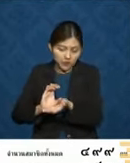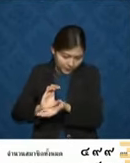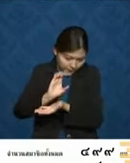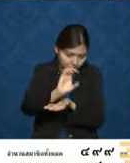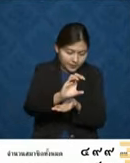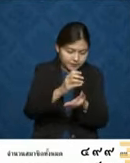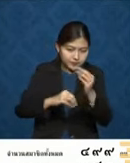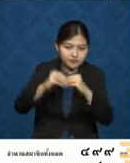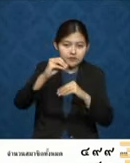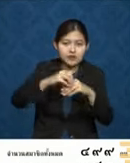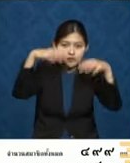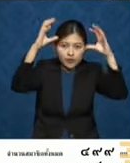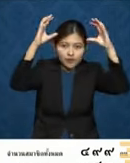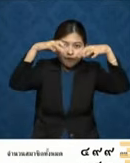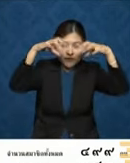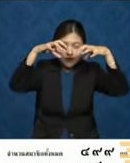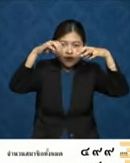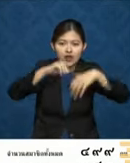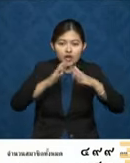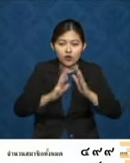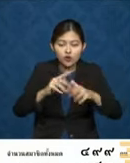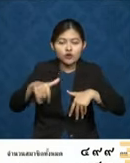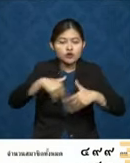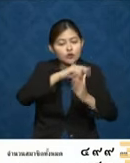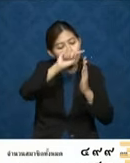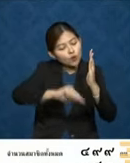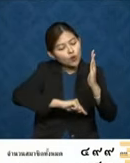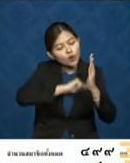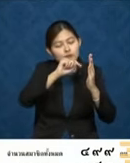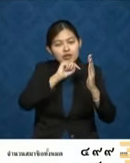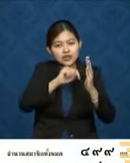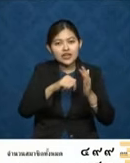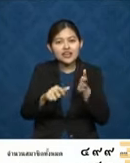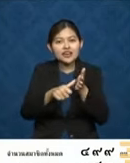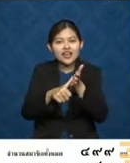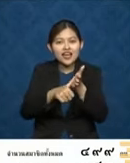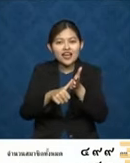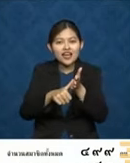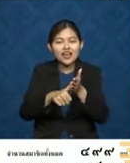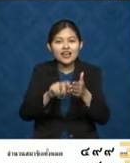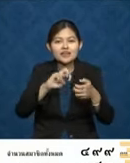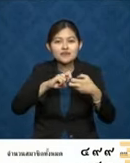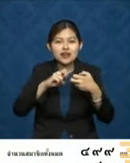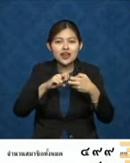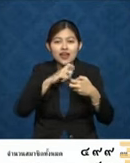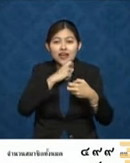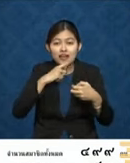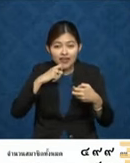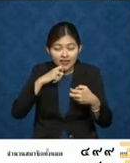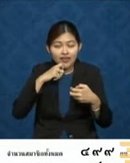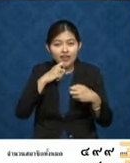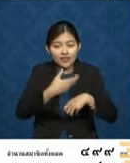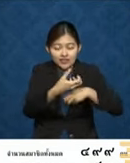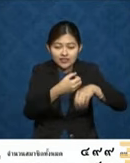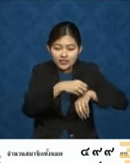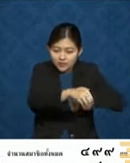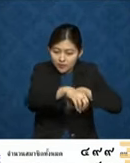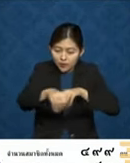ขวนหลวงให้พี่น้องประชาชนทั่วประเทศเพื่อแก้ไขปัญหาไผแล้งตามสถานการณ์ที่จะเกิด